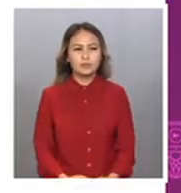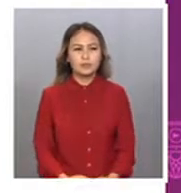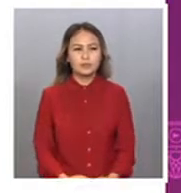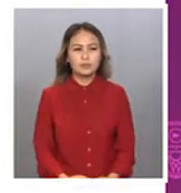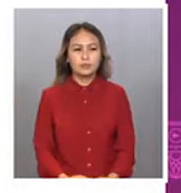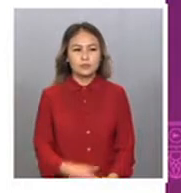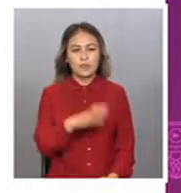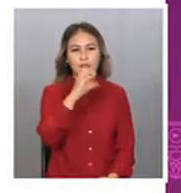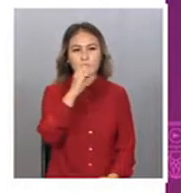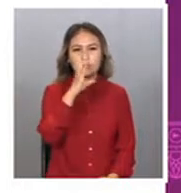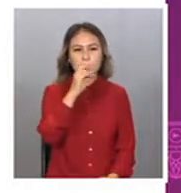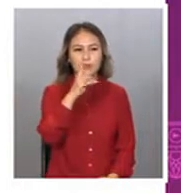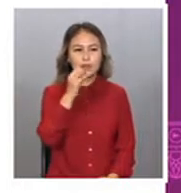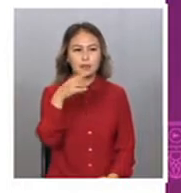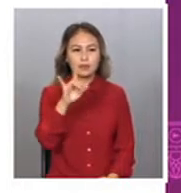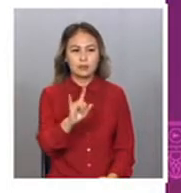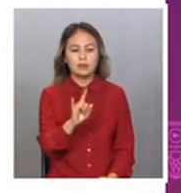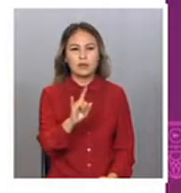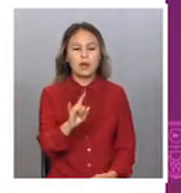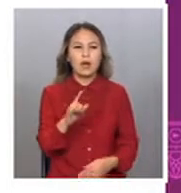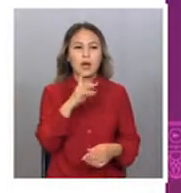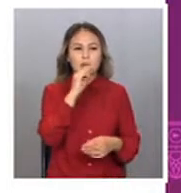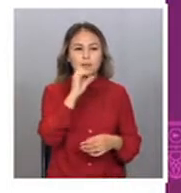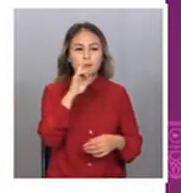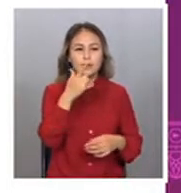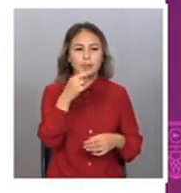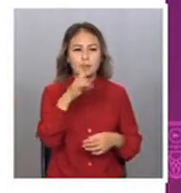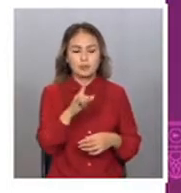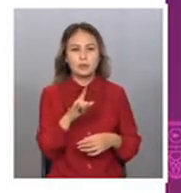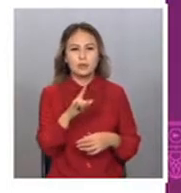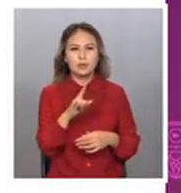Есен келді, айтылуы есен келді. Бұл жерде